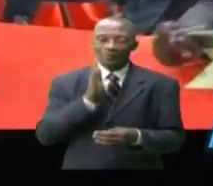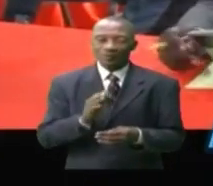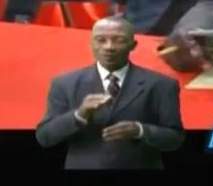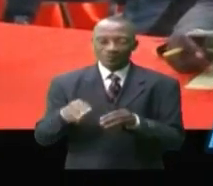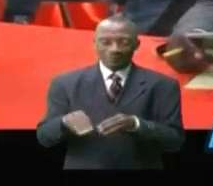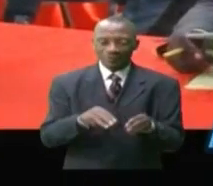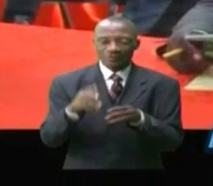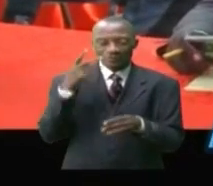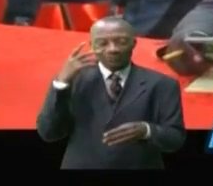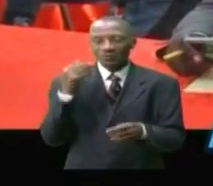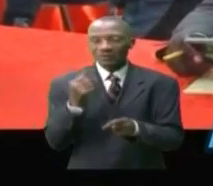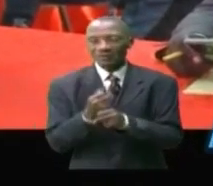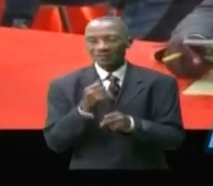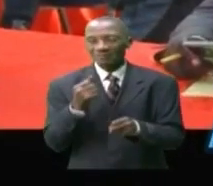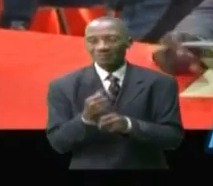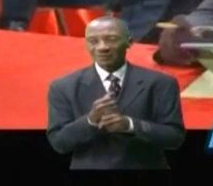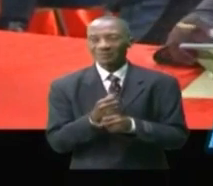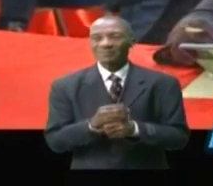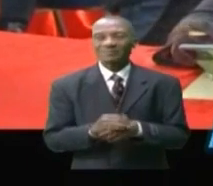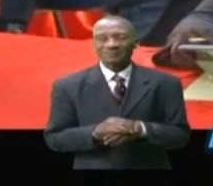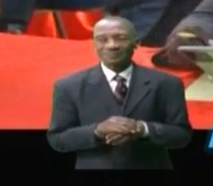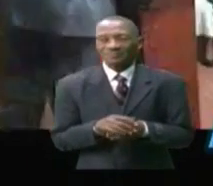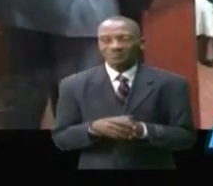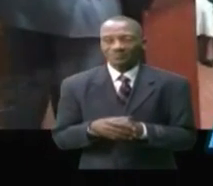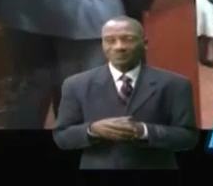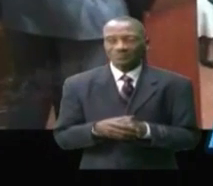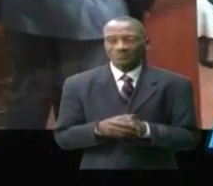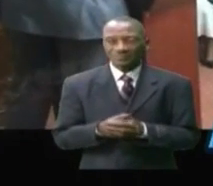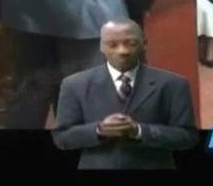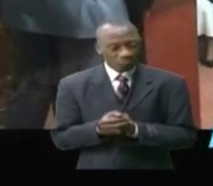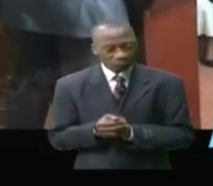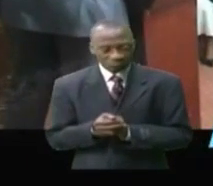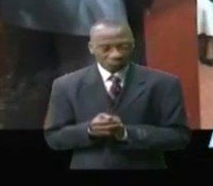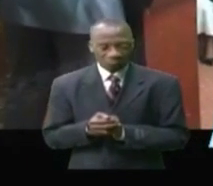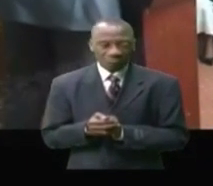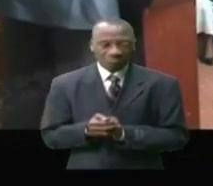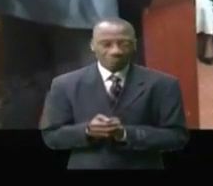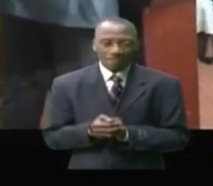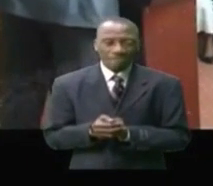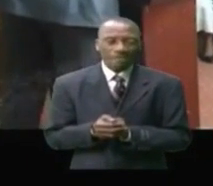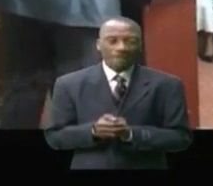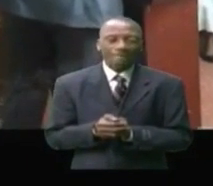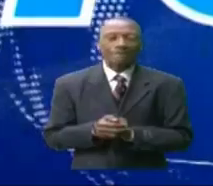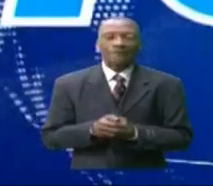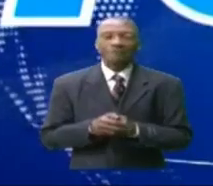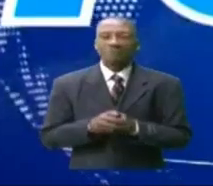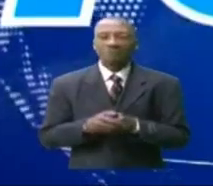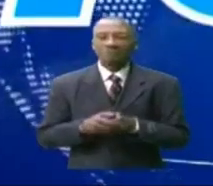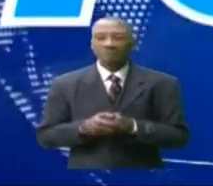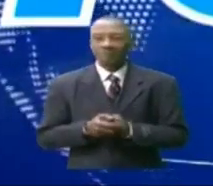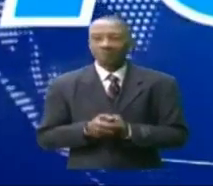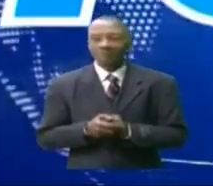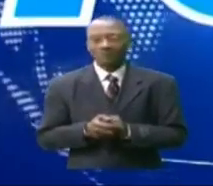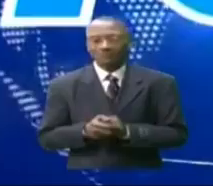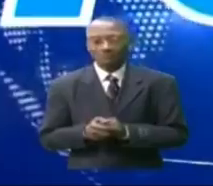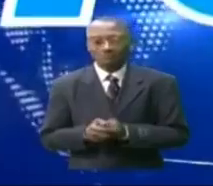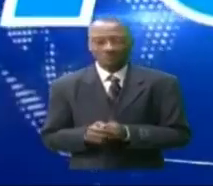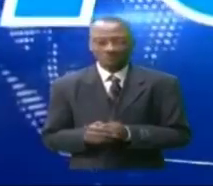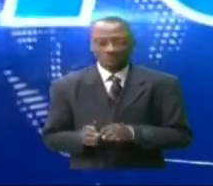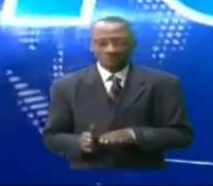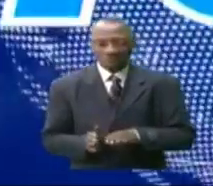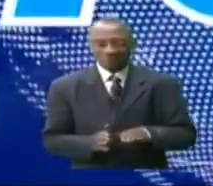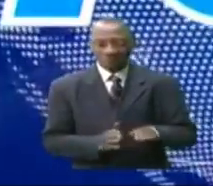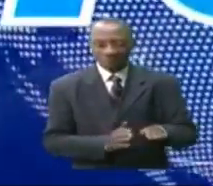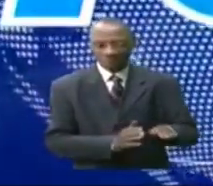phase de la couverture santé universelle. Une activité appuyée par Enda Santé. C'est